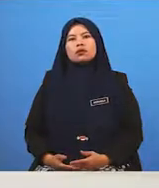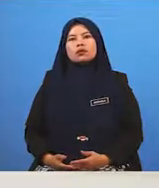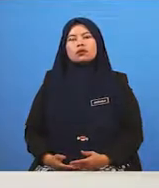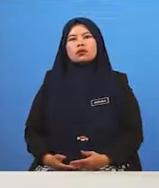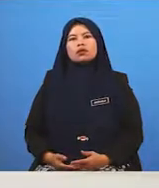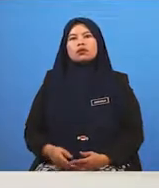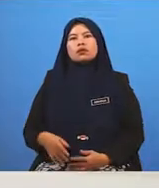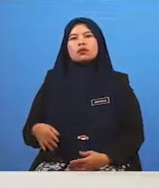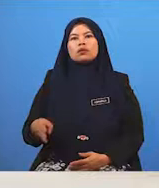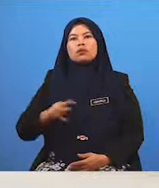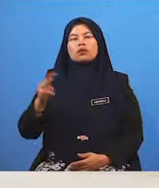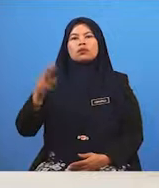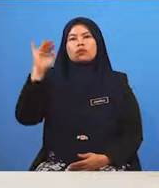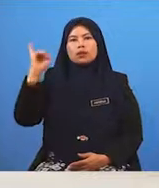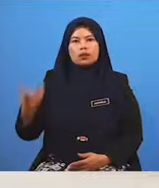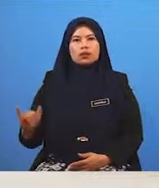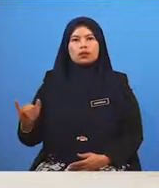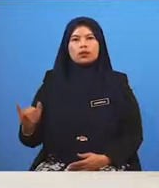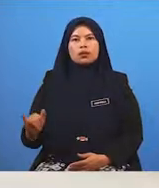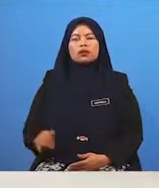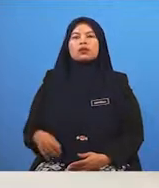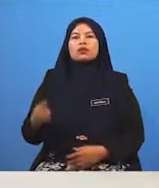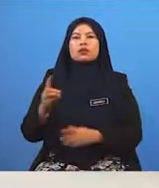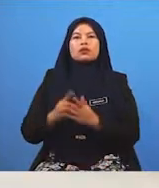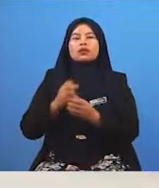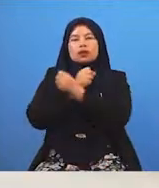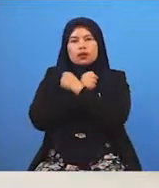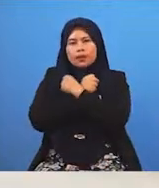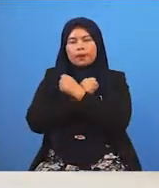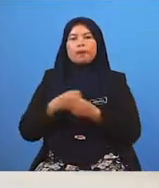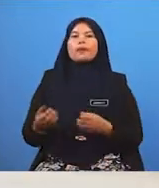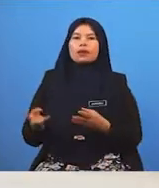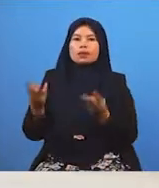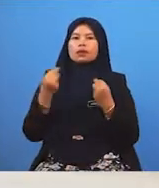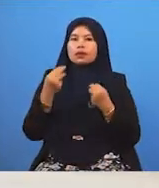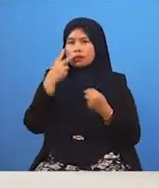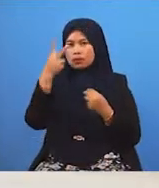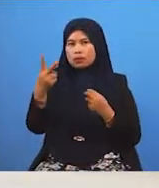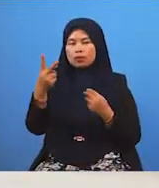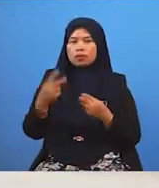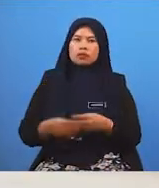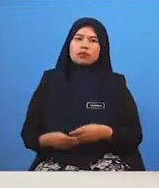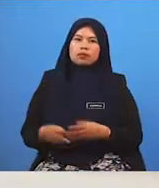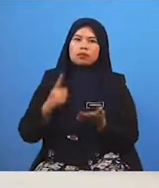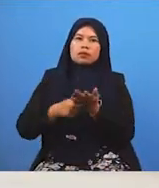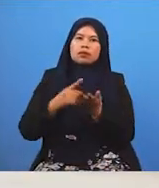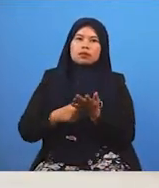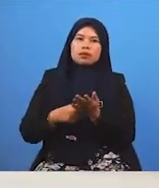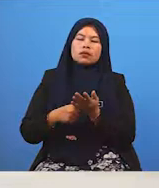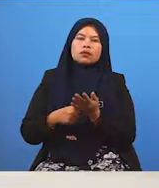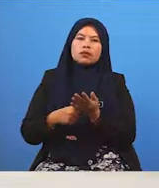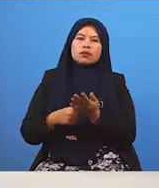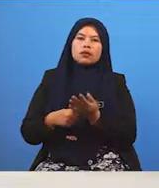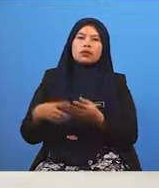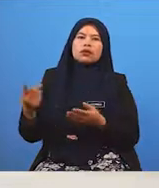Murid-murid yang dikasihi sekalian, mari kita lihat pula perbincangan yang seterusnya, iaitu kepentingan mempunyai iman